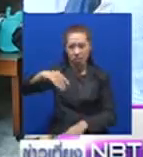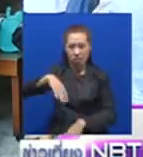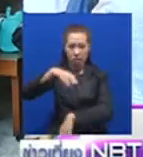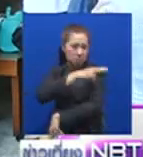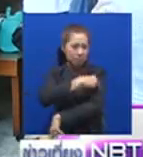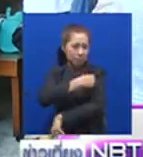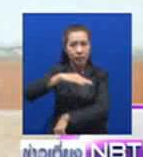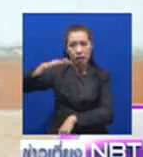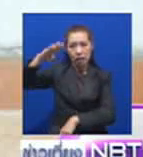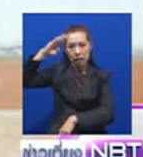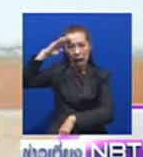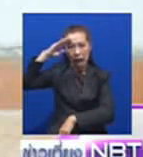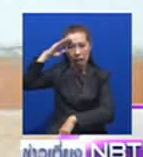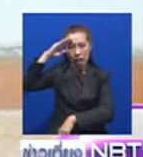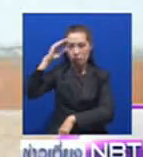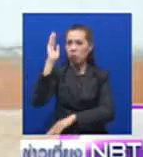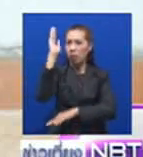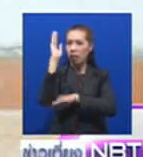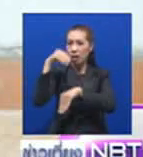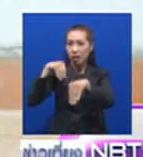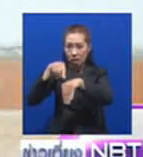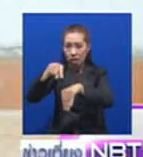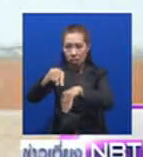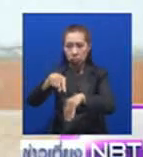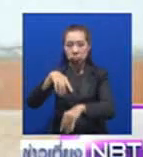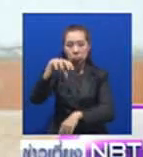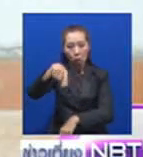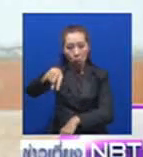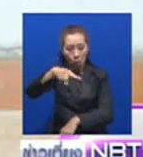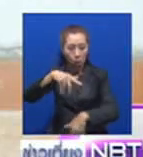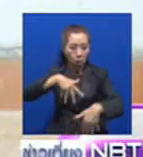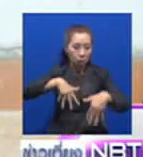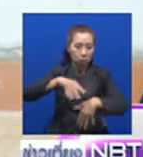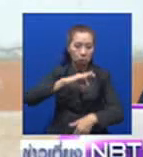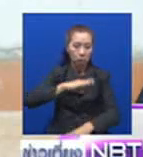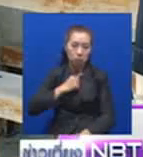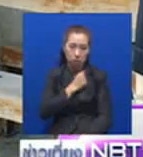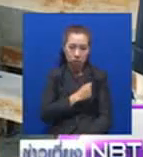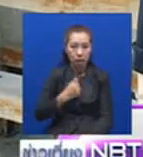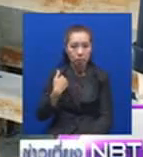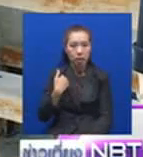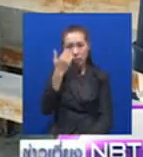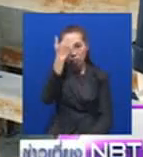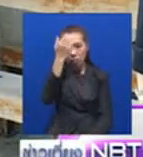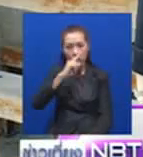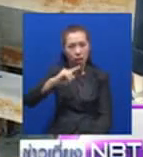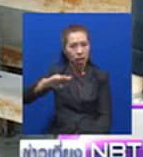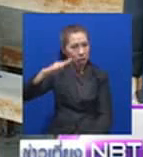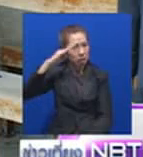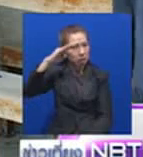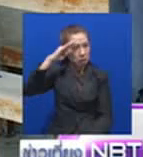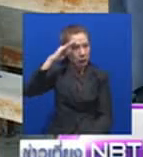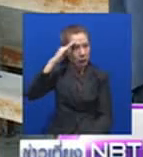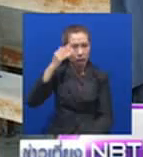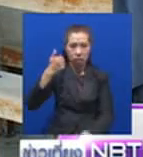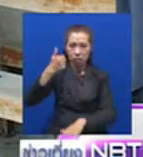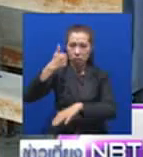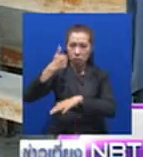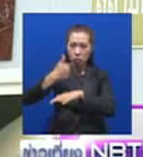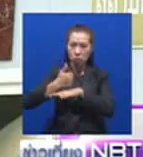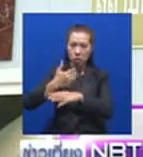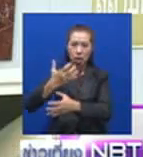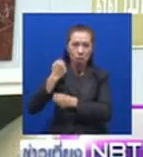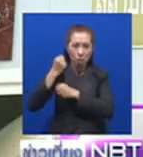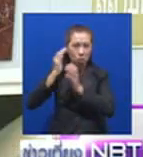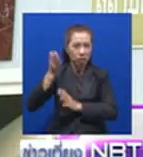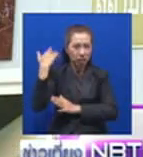โรงพยาบาลพระมงกุฎเกล้าเป็นไปอย่างสกเศร้าหลังพลเอกอาทิกำลังเอกอดีตผู้บัญชาการทหารบกและผู้บัญชา